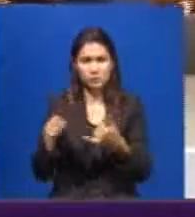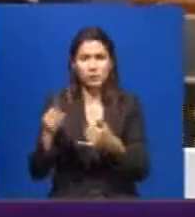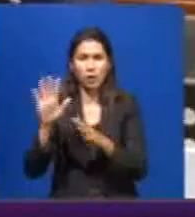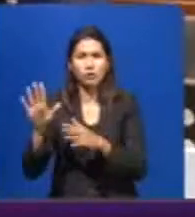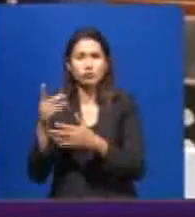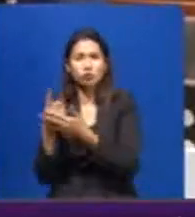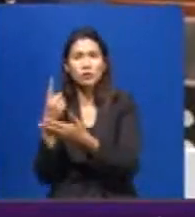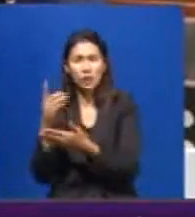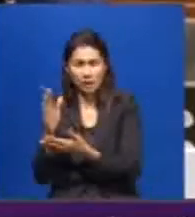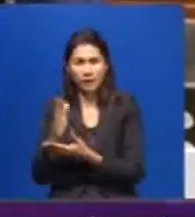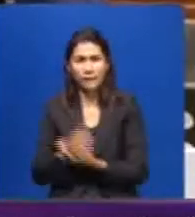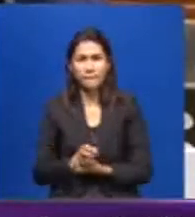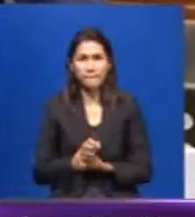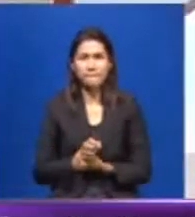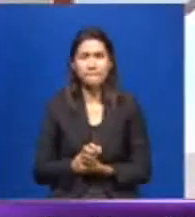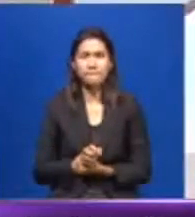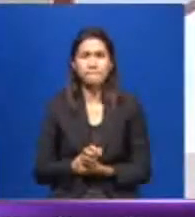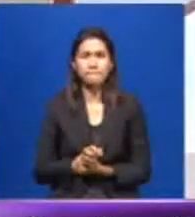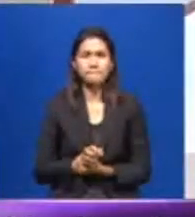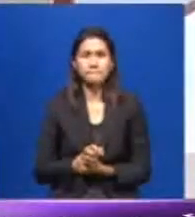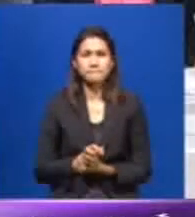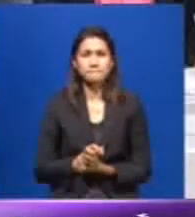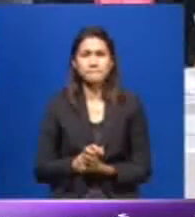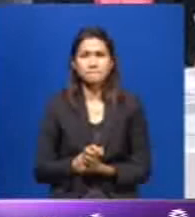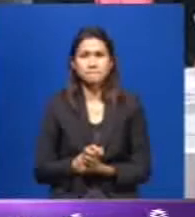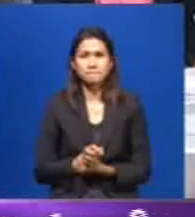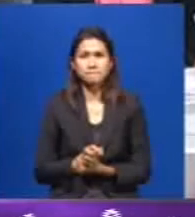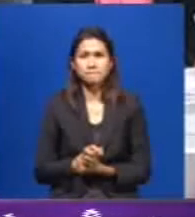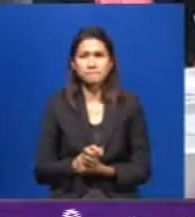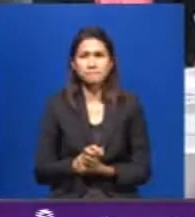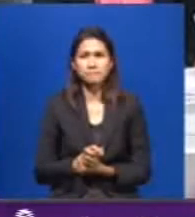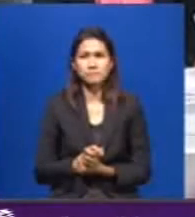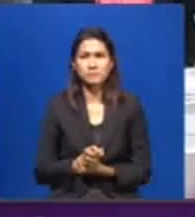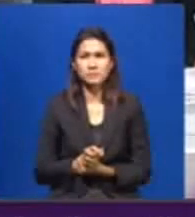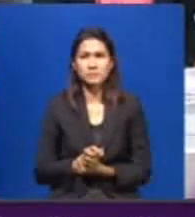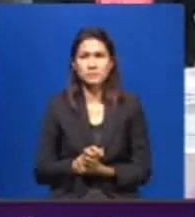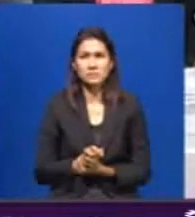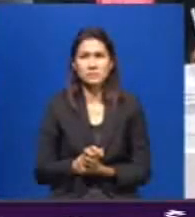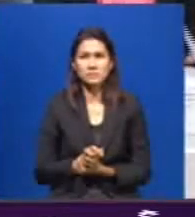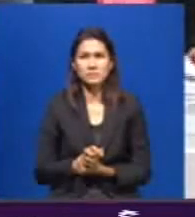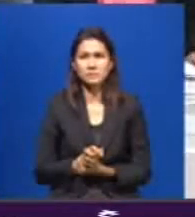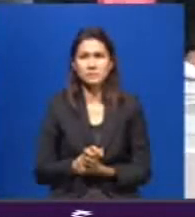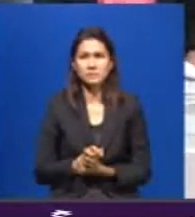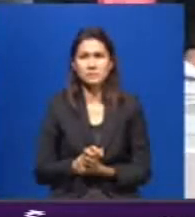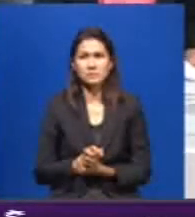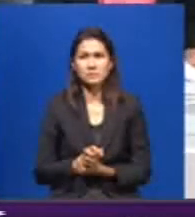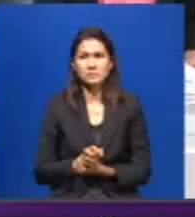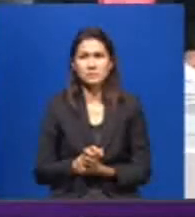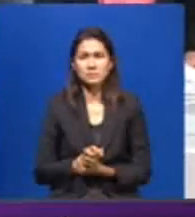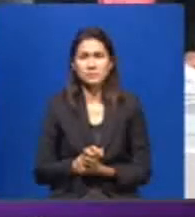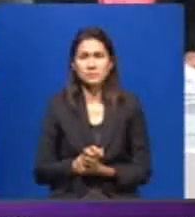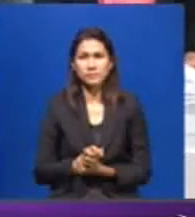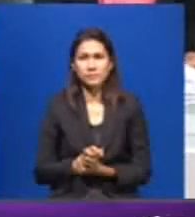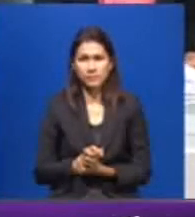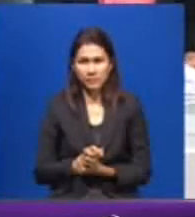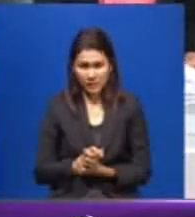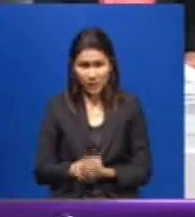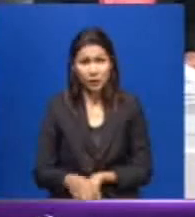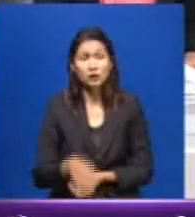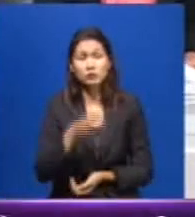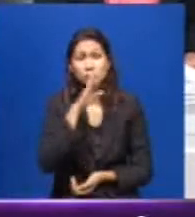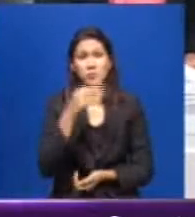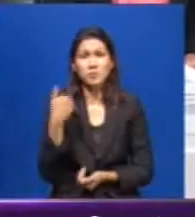ค่ะ คือถ้าฟังอาจารย์อย่างนี้หมายความว่าเวลานี้เนี่ยคือรัฐมนตรีถ้ายังมีสถานะ